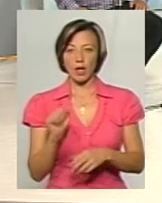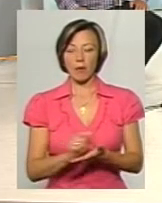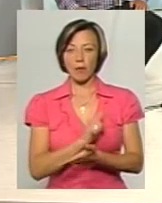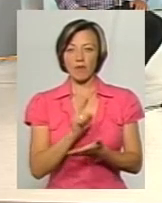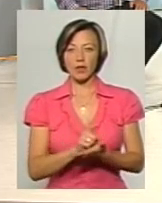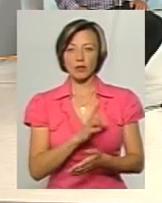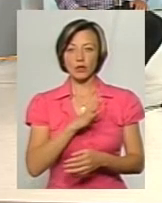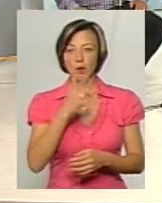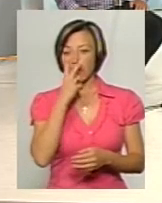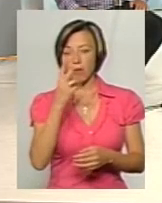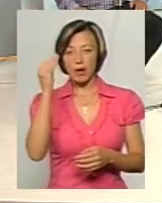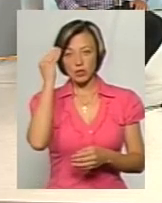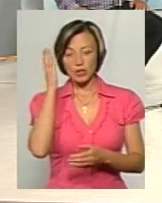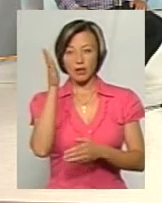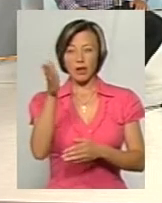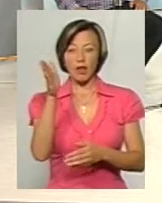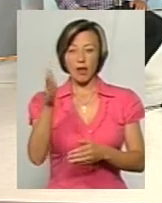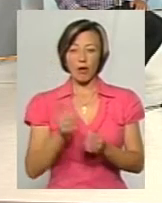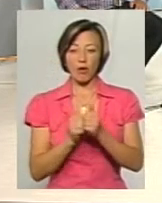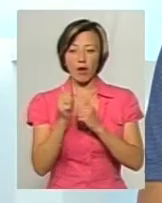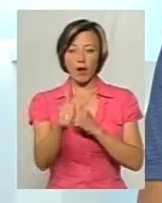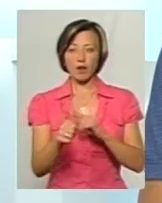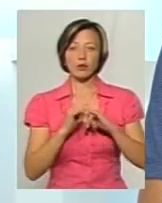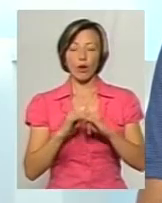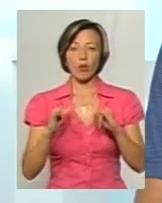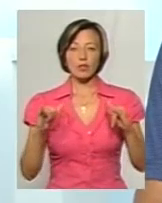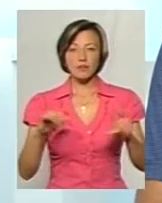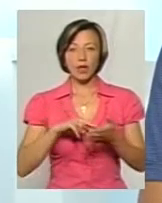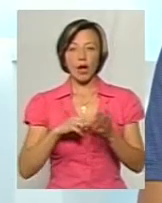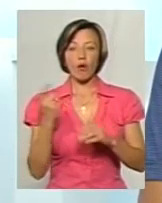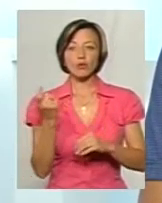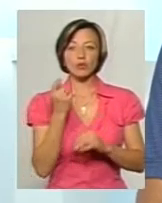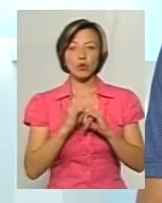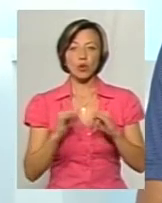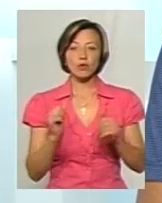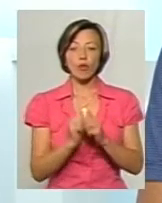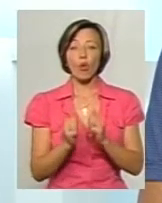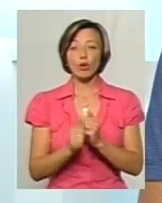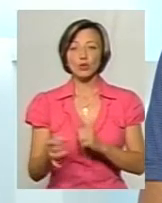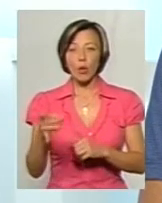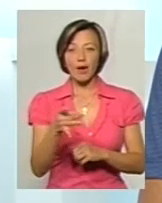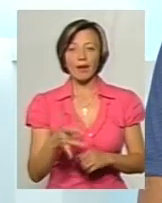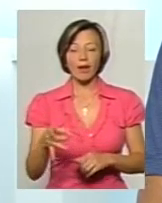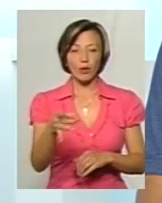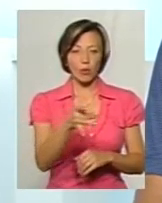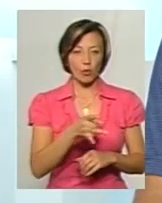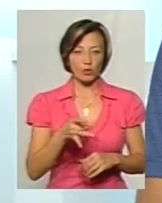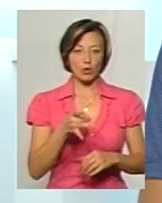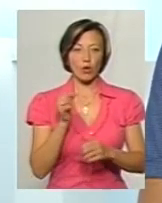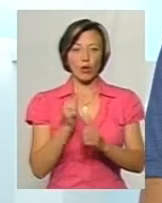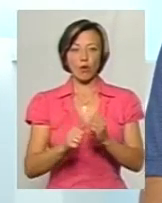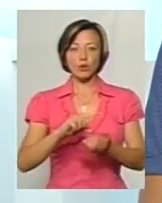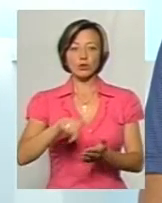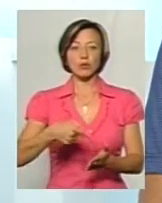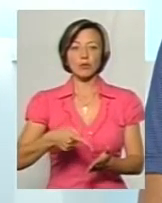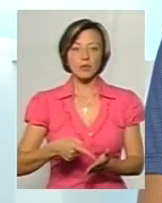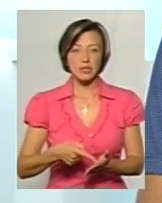бути бачення, далекоглядне бачення розвитку, економічного розвитку кожного регіону, кожного